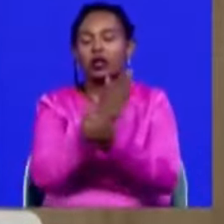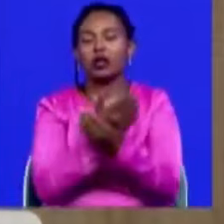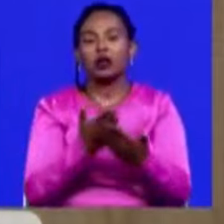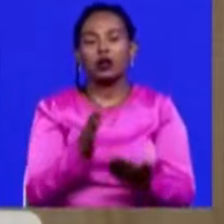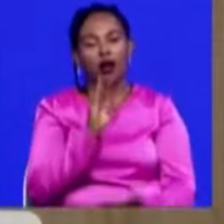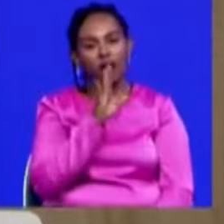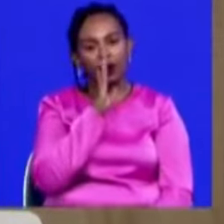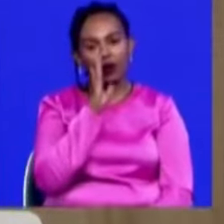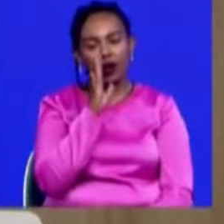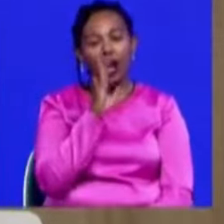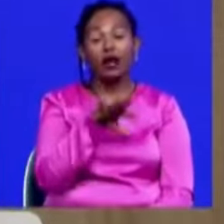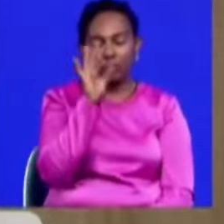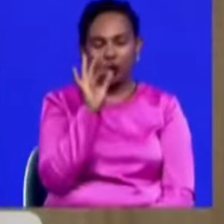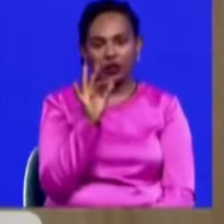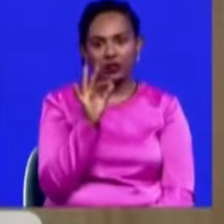አያውቁም።